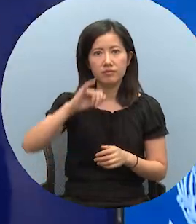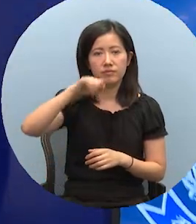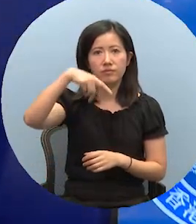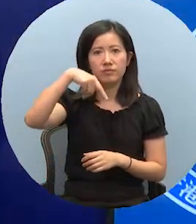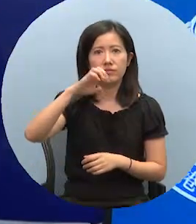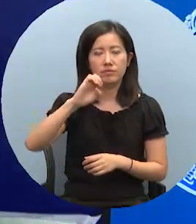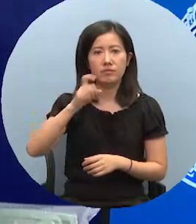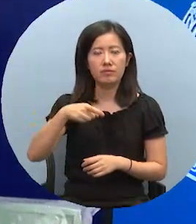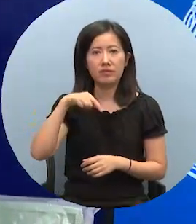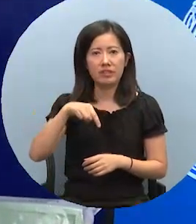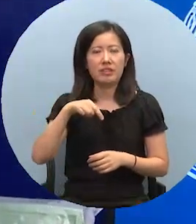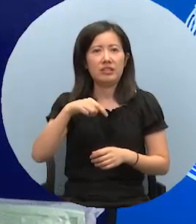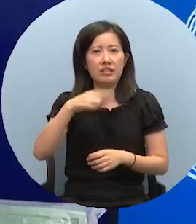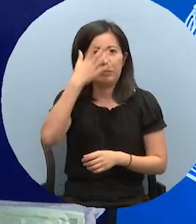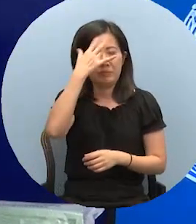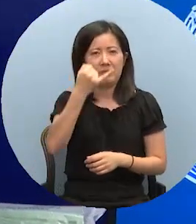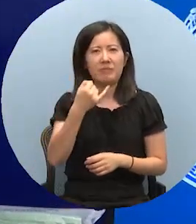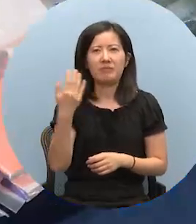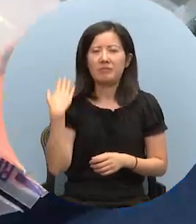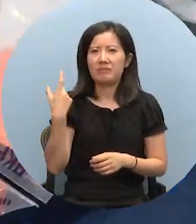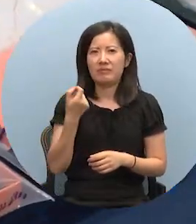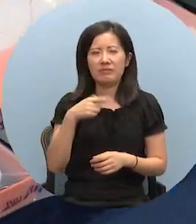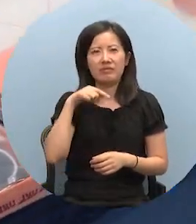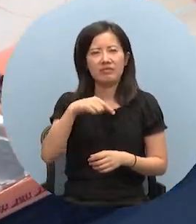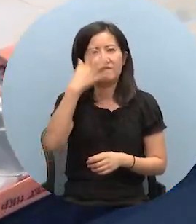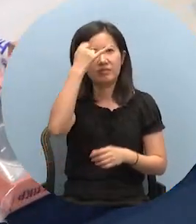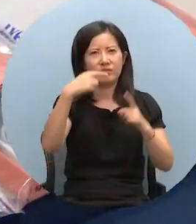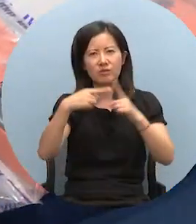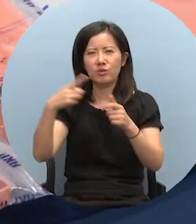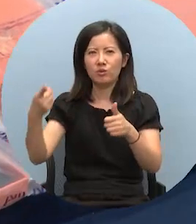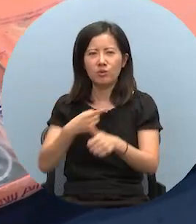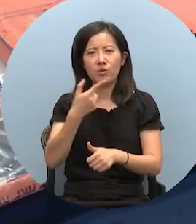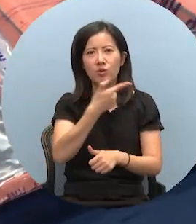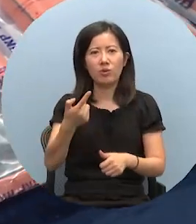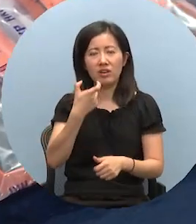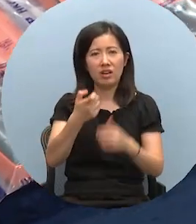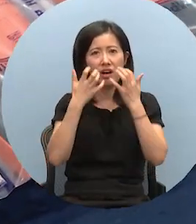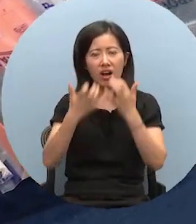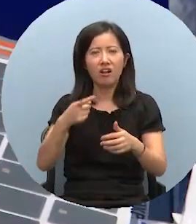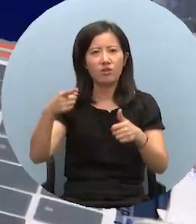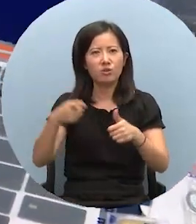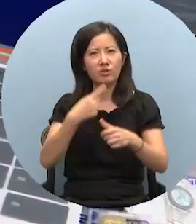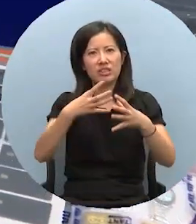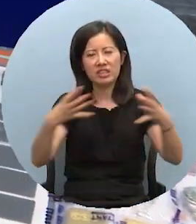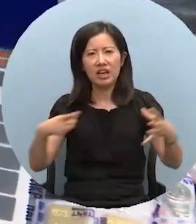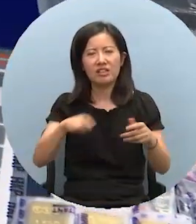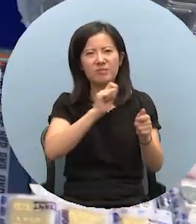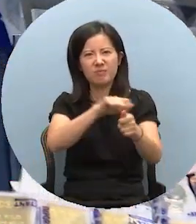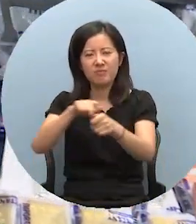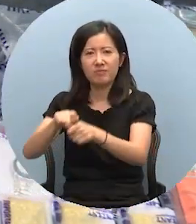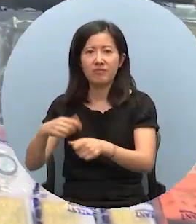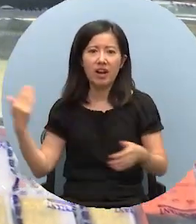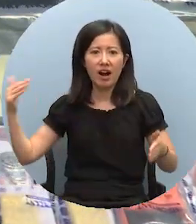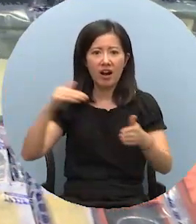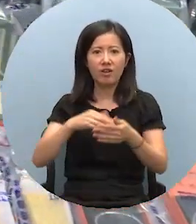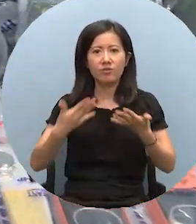JPEX 案是近年涉及受害人最多、損失金額最為龐大的騙案，至今警方